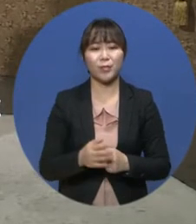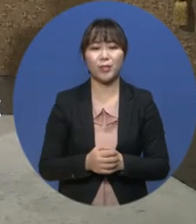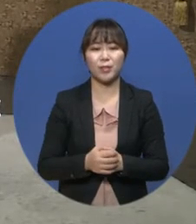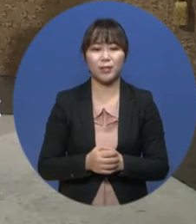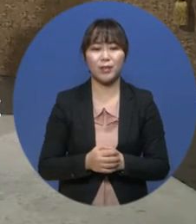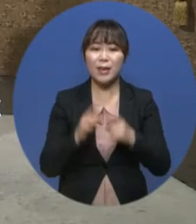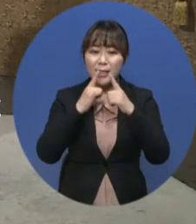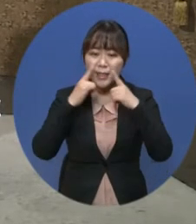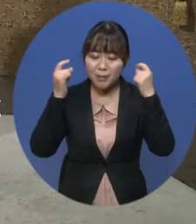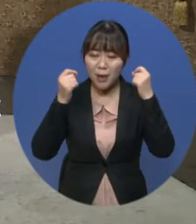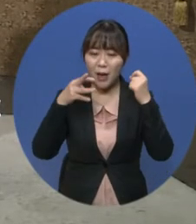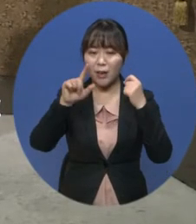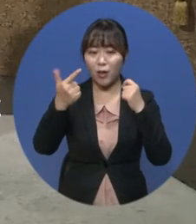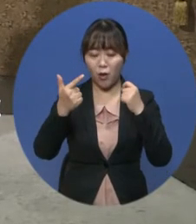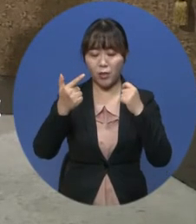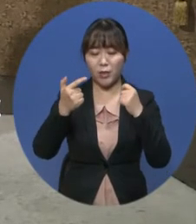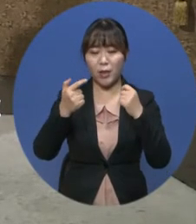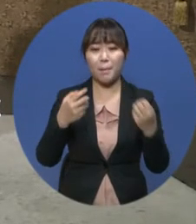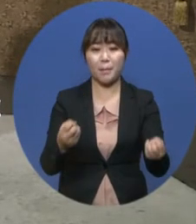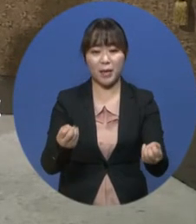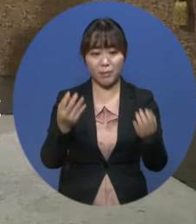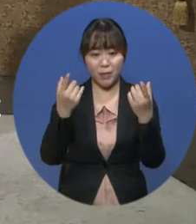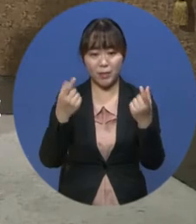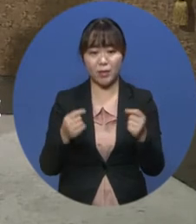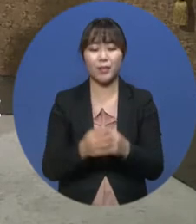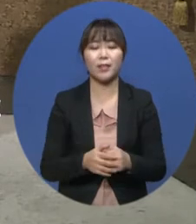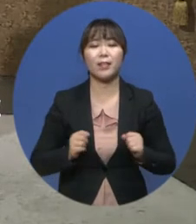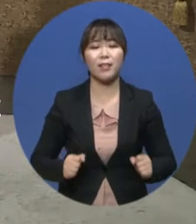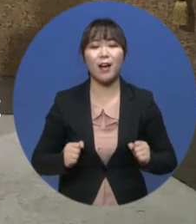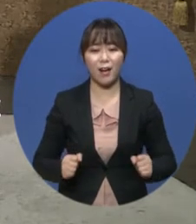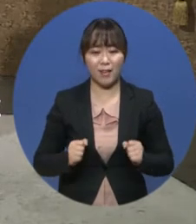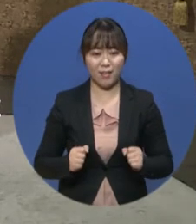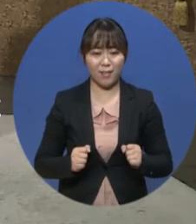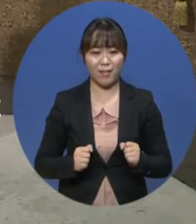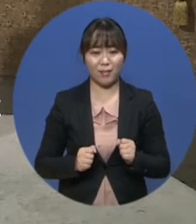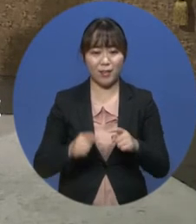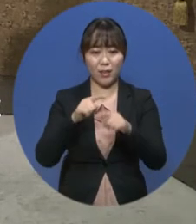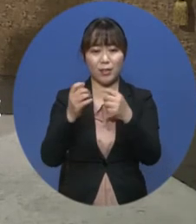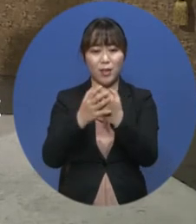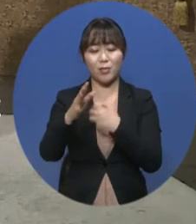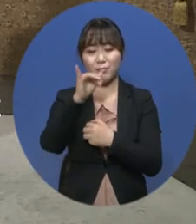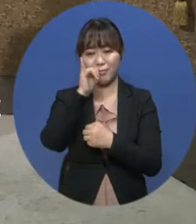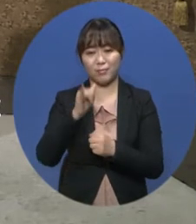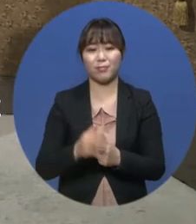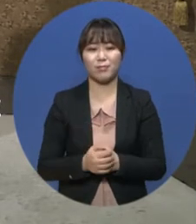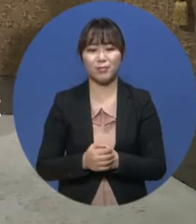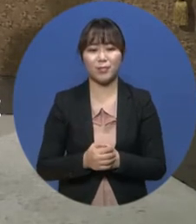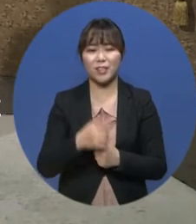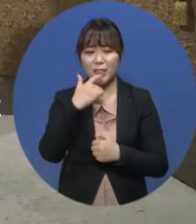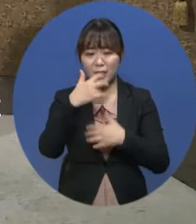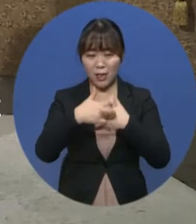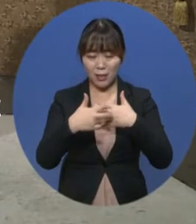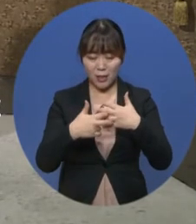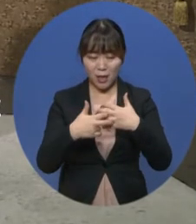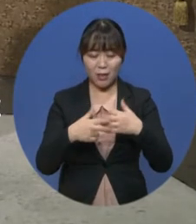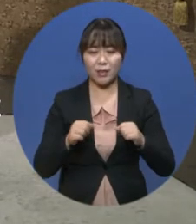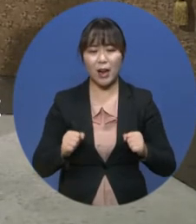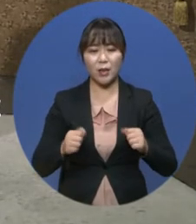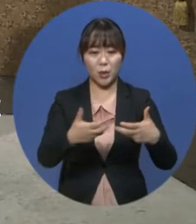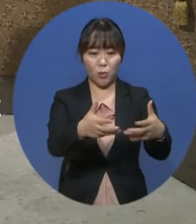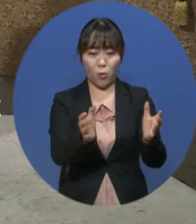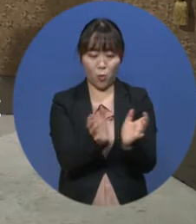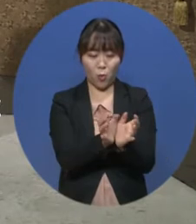스마일 넌 3 시디 발이라고 그래서 어 달리기 대회를 합니다 4 이제 치과의사 달리기